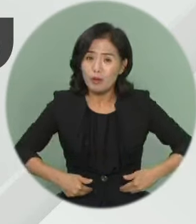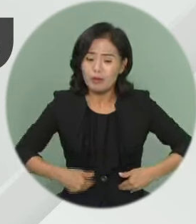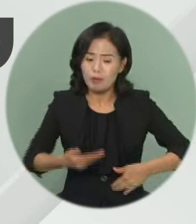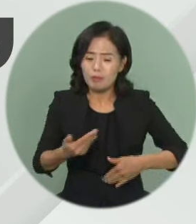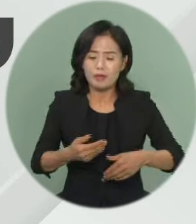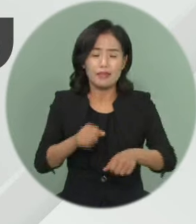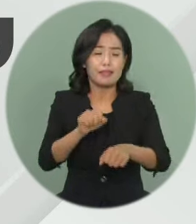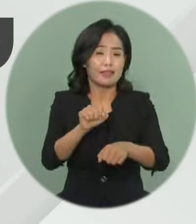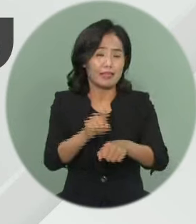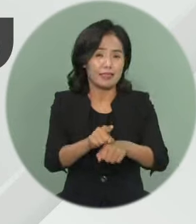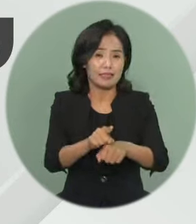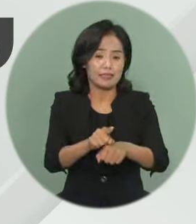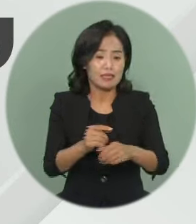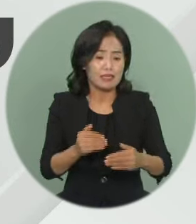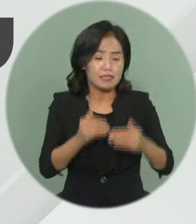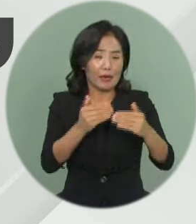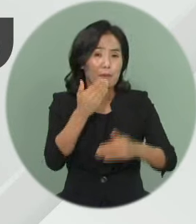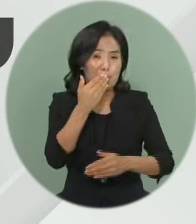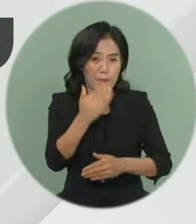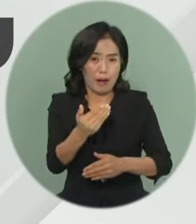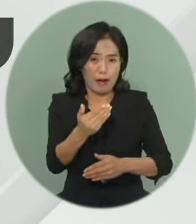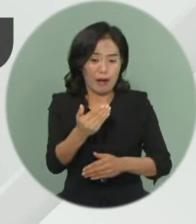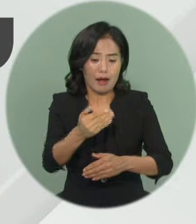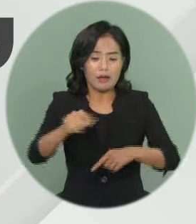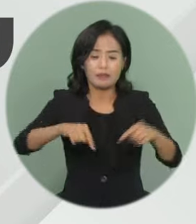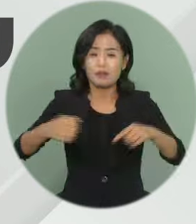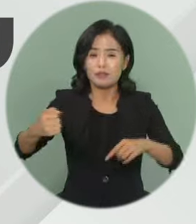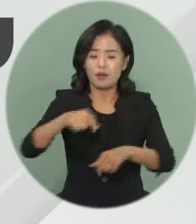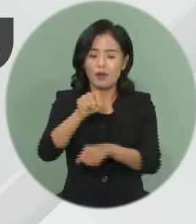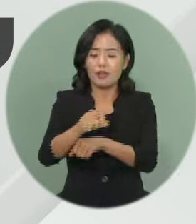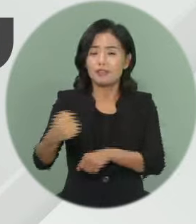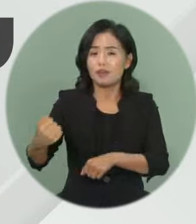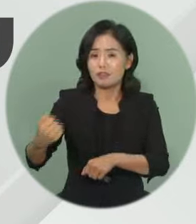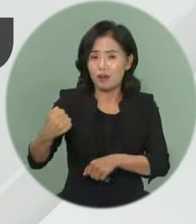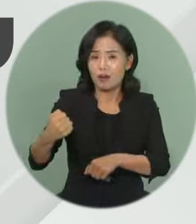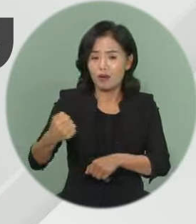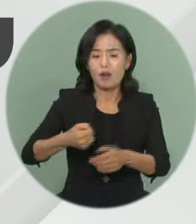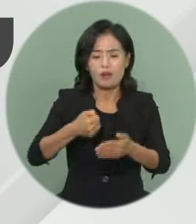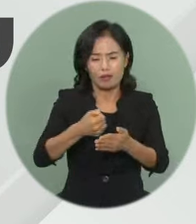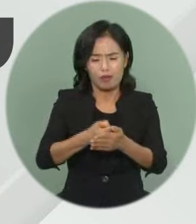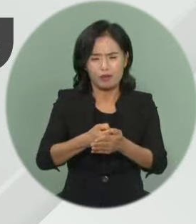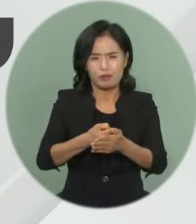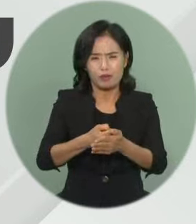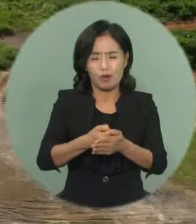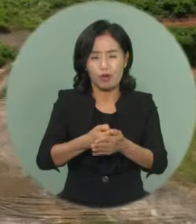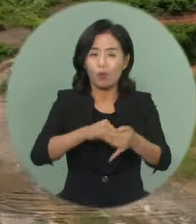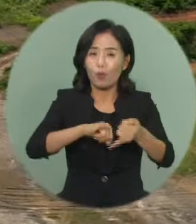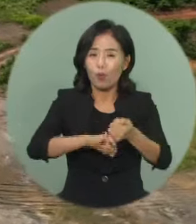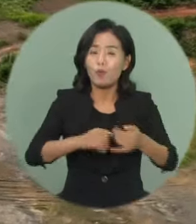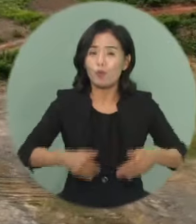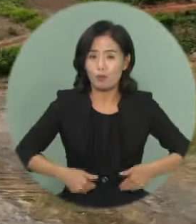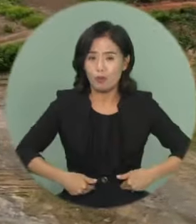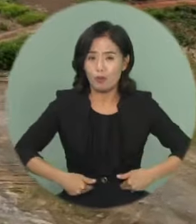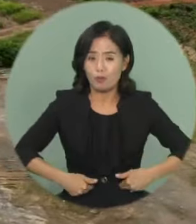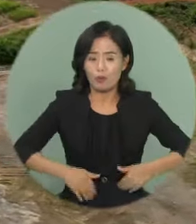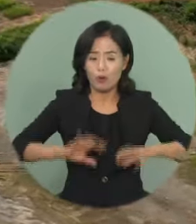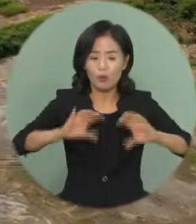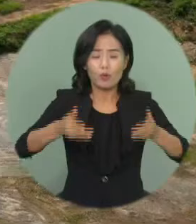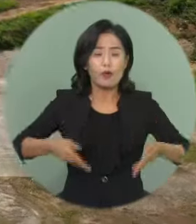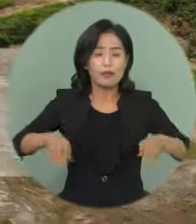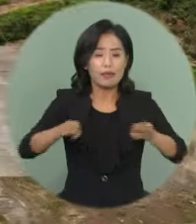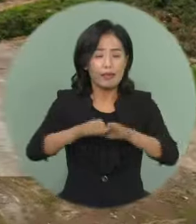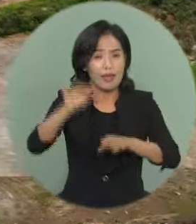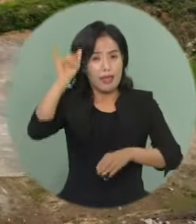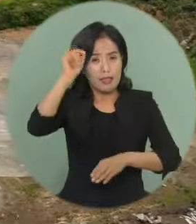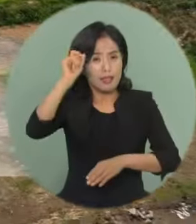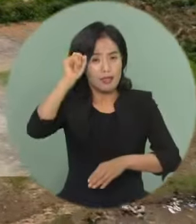실현 했거나 실현될 수 있도록 이미 좀 정치력 행정을 발휘해서 결정이 되었어야 될 사 국가기관의 경우